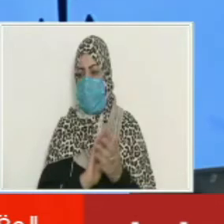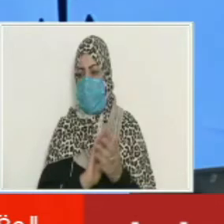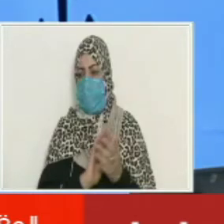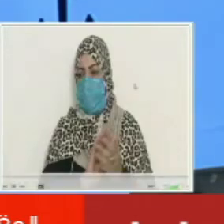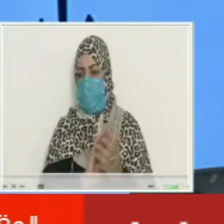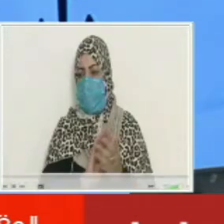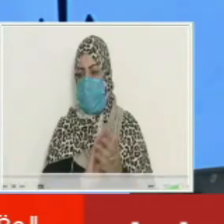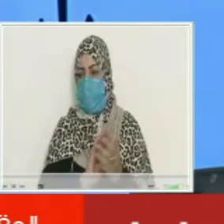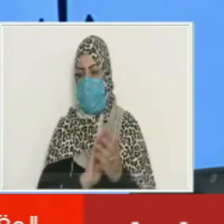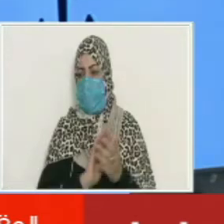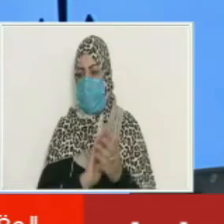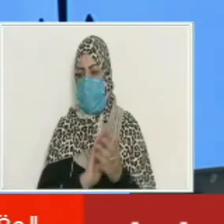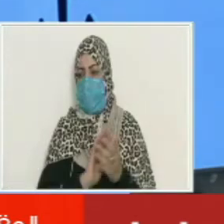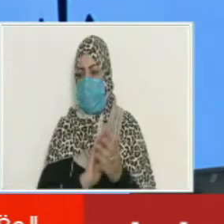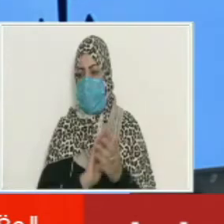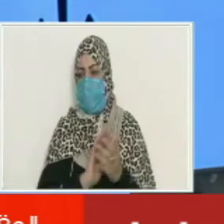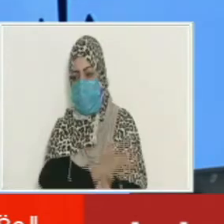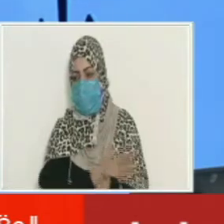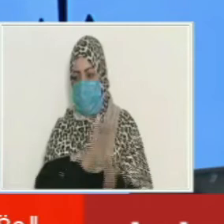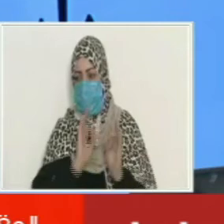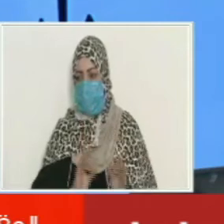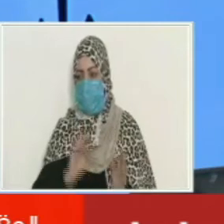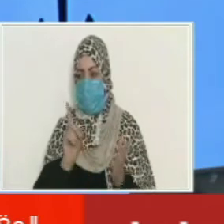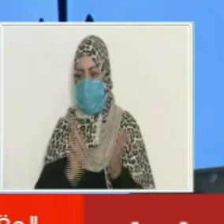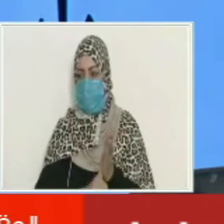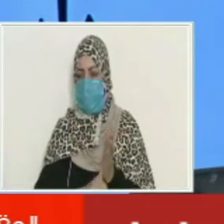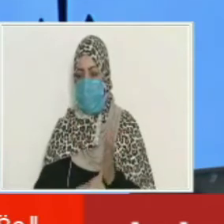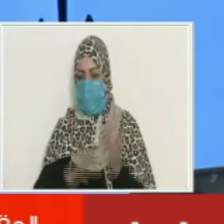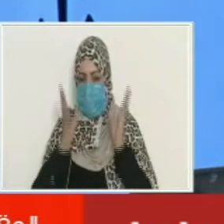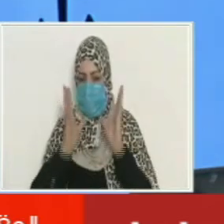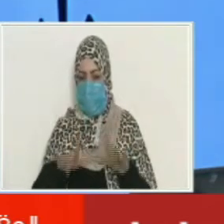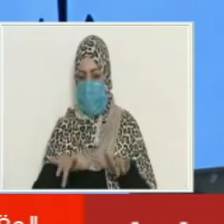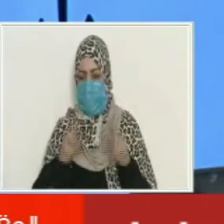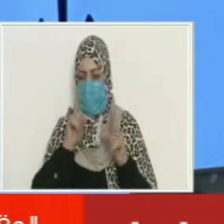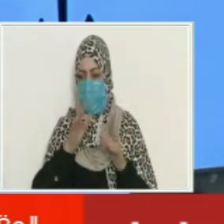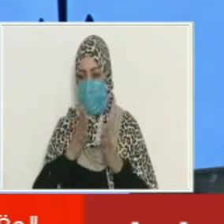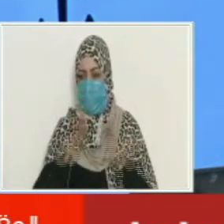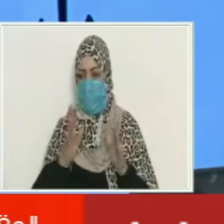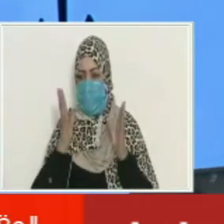ينبهوه مدى صحة صلاته الآن، لا يحضرني في المسألة شيء، الله أعلم.